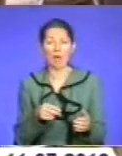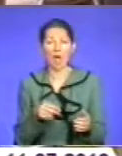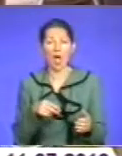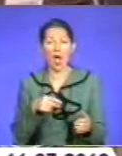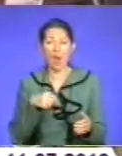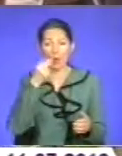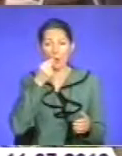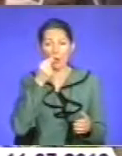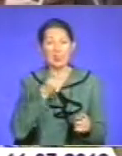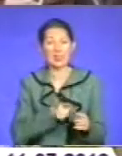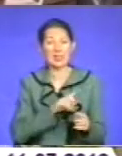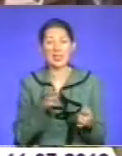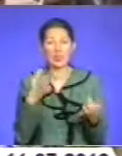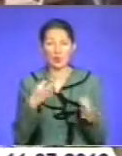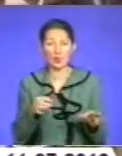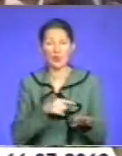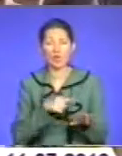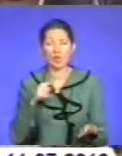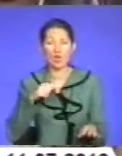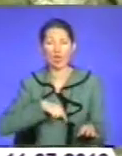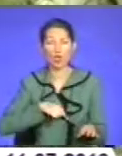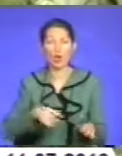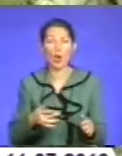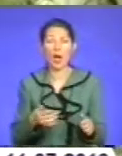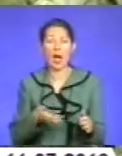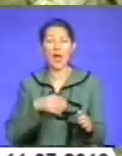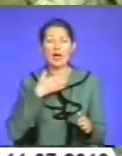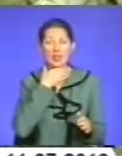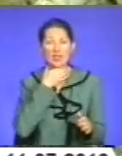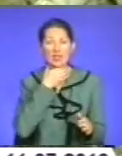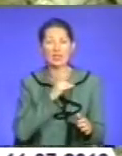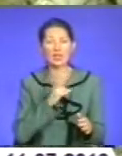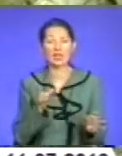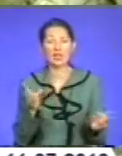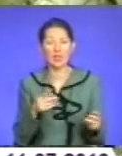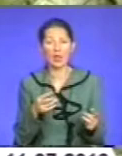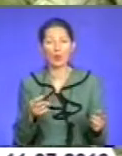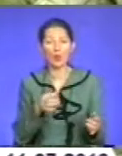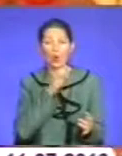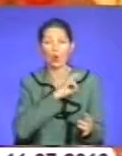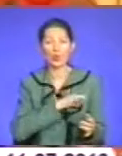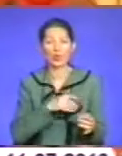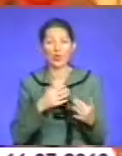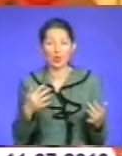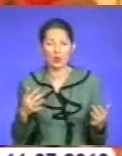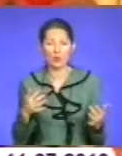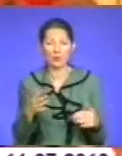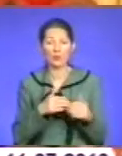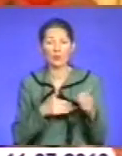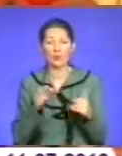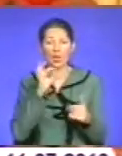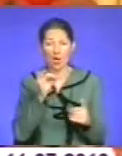дефіцит яких-небудь поживних речовин. Фахівці в сфері дієтології стверджують, що фруктово-овочева дієта – це